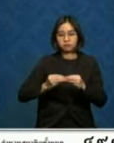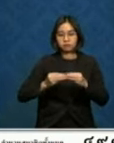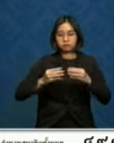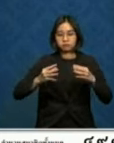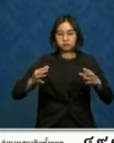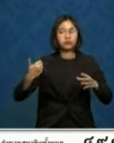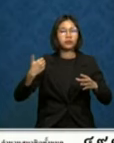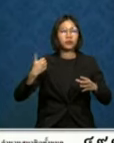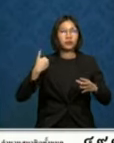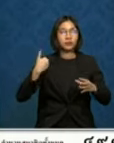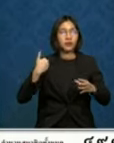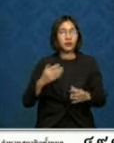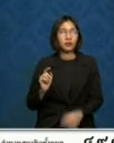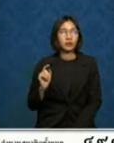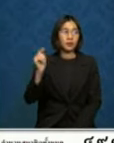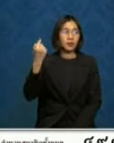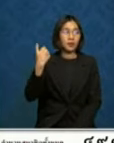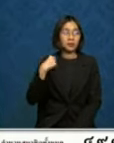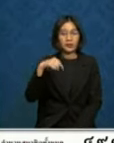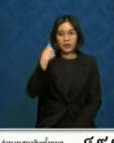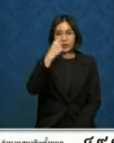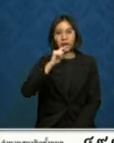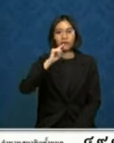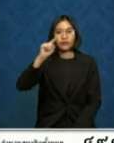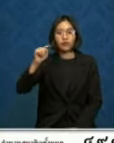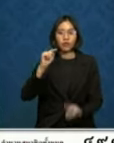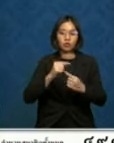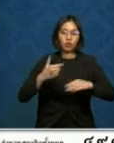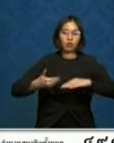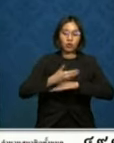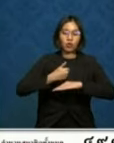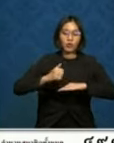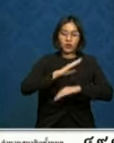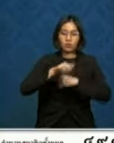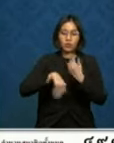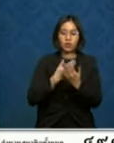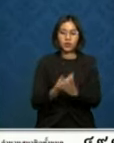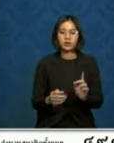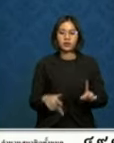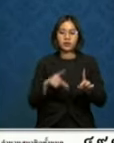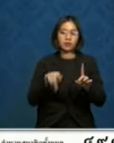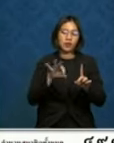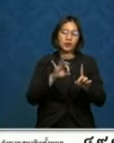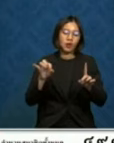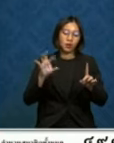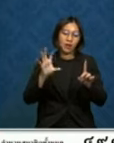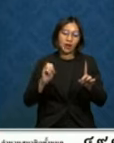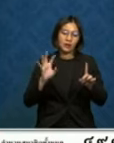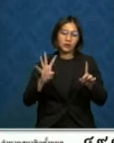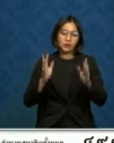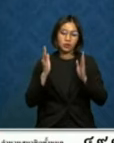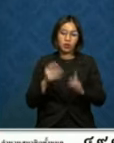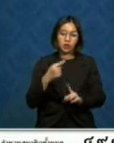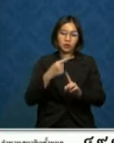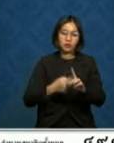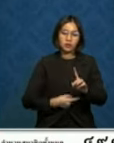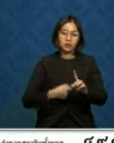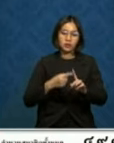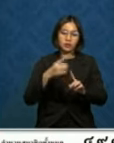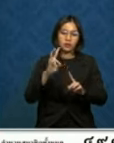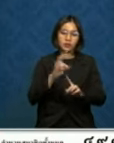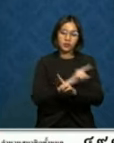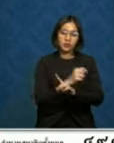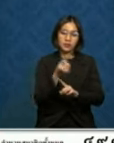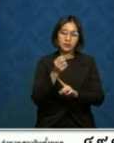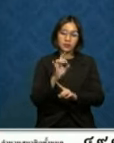รื่อยๆและยอดล่าสุดมีผู้ถูกดำเนินคดีทางการเมืองรวม 1,954 คนตั้งแต่วันที่18กรกฎ